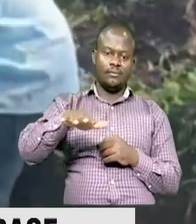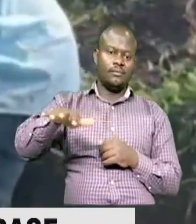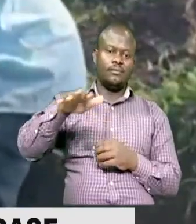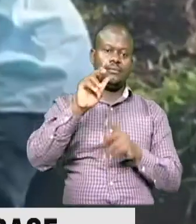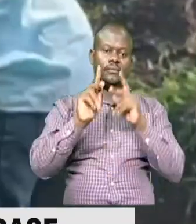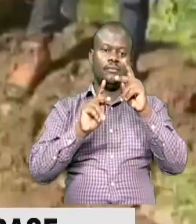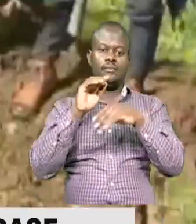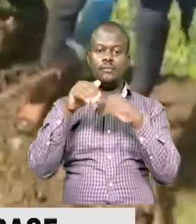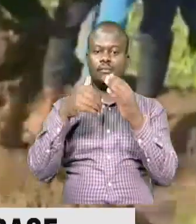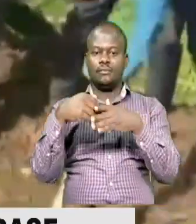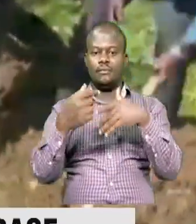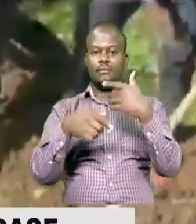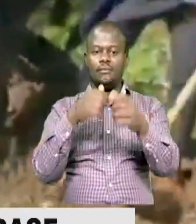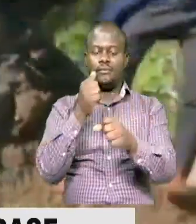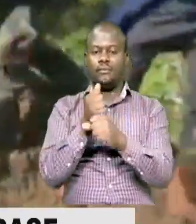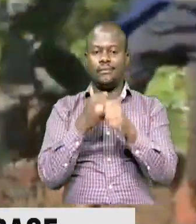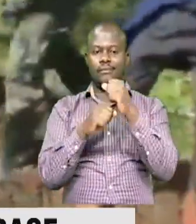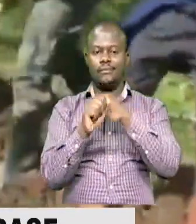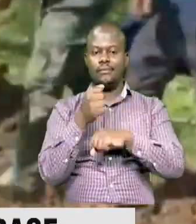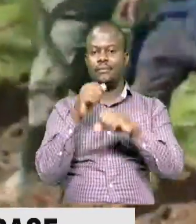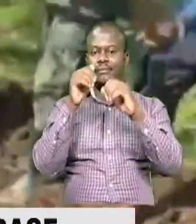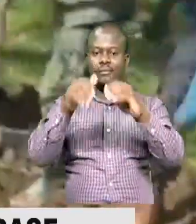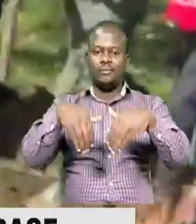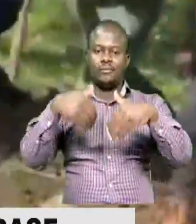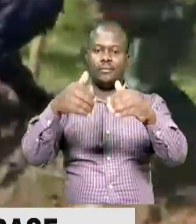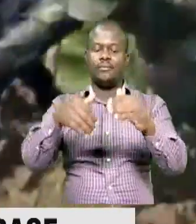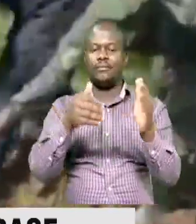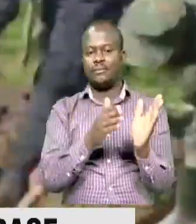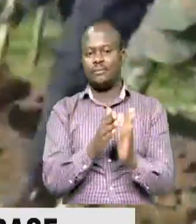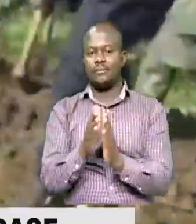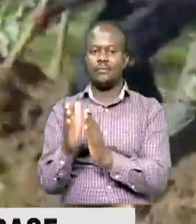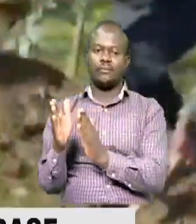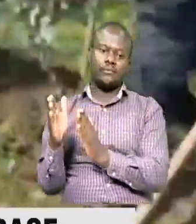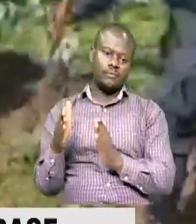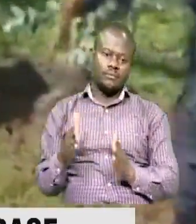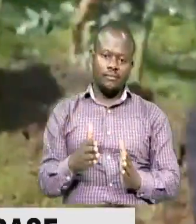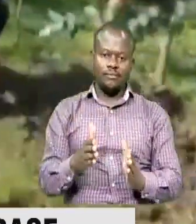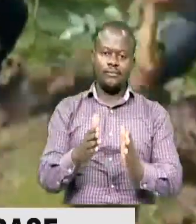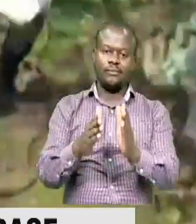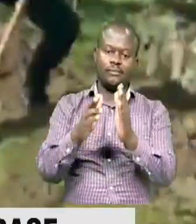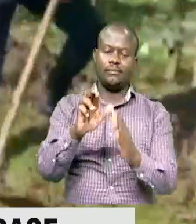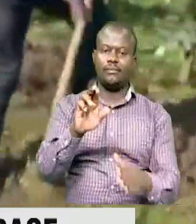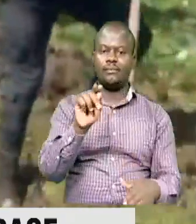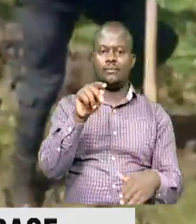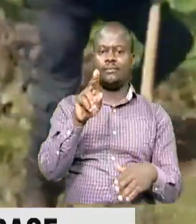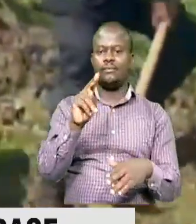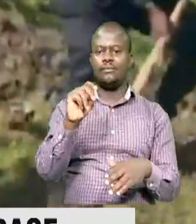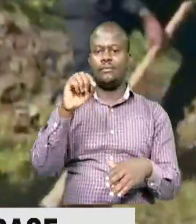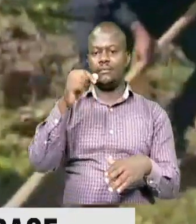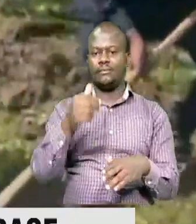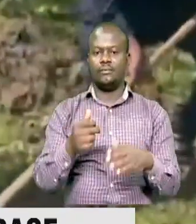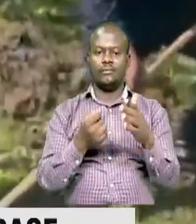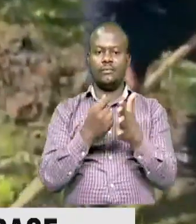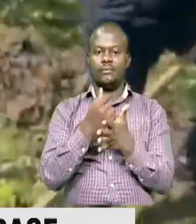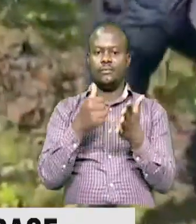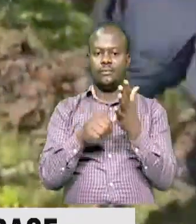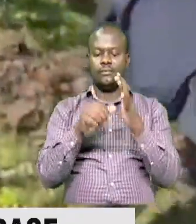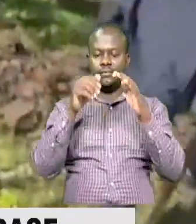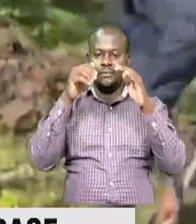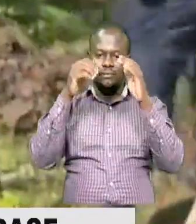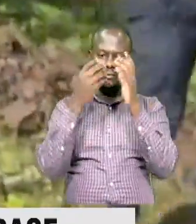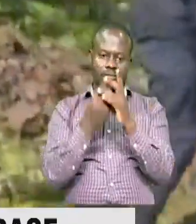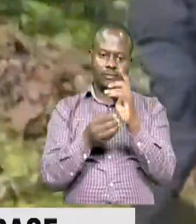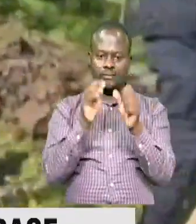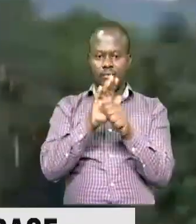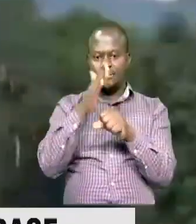abaturage bakomeje gukora ibikorwa by'umuganda byo gutunganya umwuzi wa Rungu wagiye ubateza igihombo gikomeye, kubera